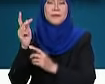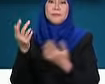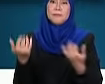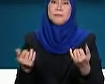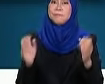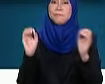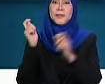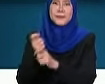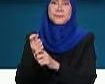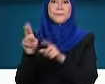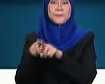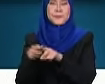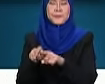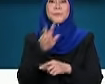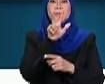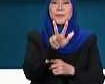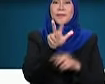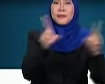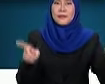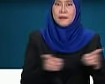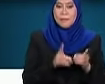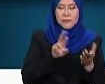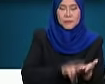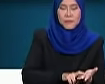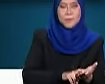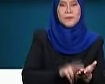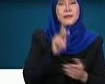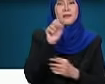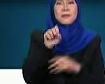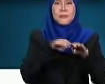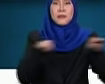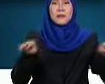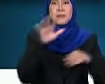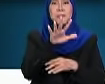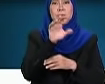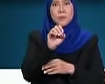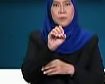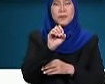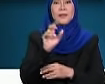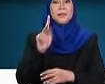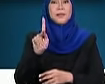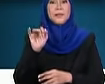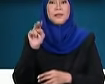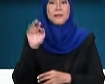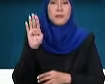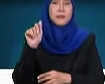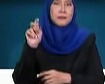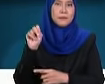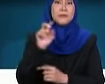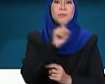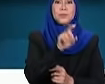tidak berubah hanya tiga daerah mencatatkan Chase diatas para 50 yaitu kinabatangan dengan